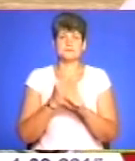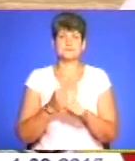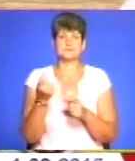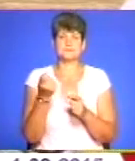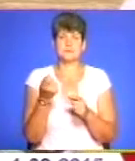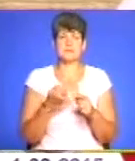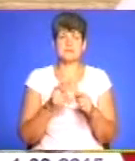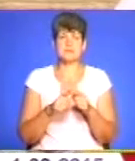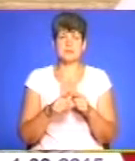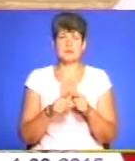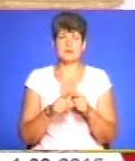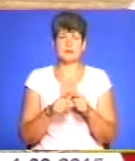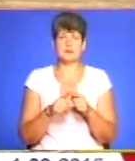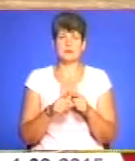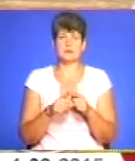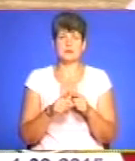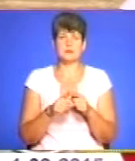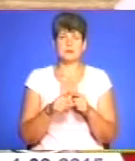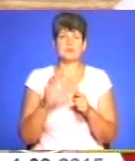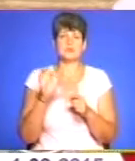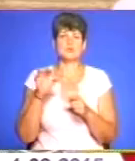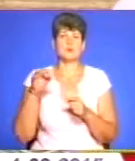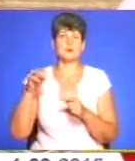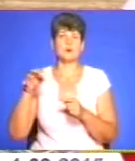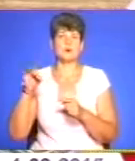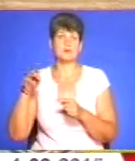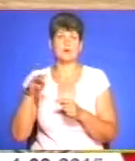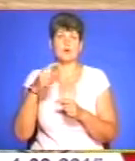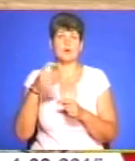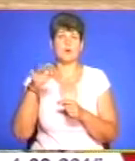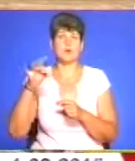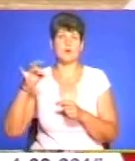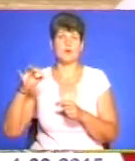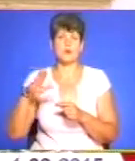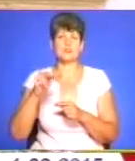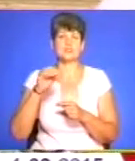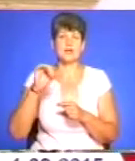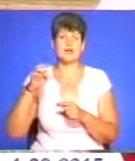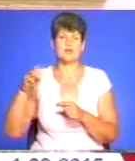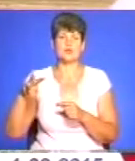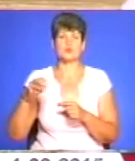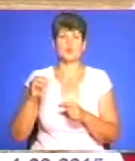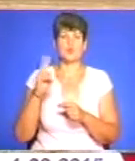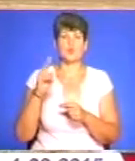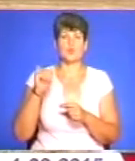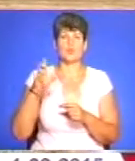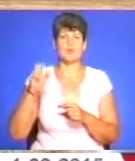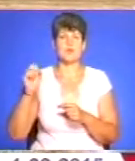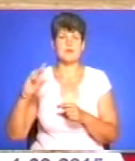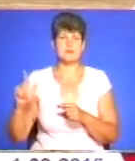це безпосередньо цей сорт «Танаїз», сорт «Хоров», сорт «Черемош», сорт «Кубань»,